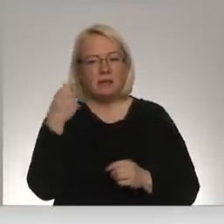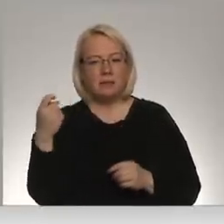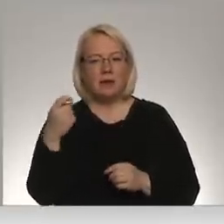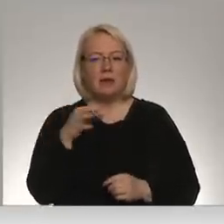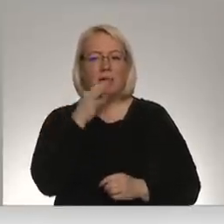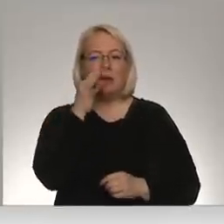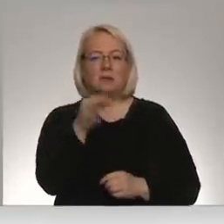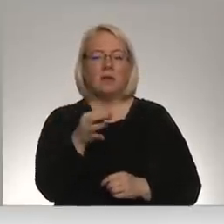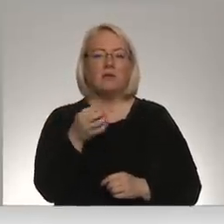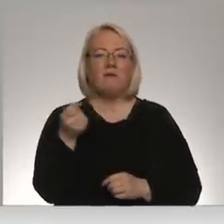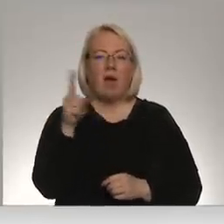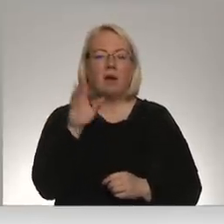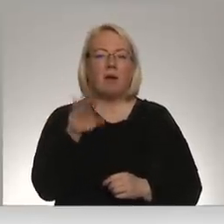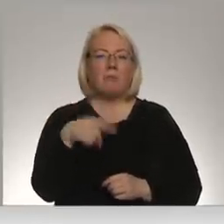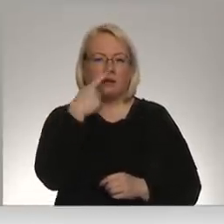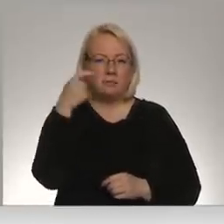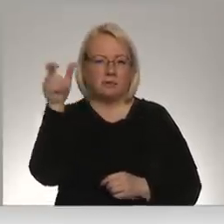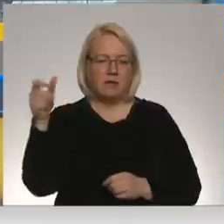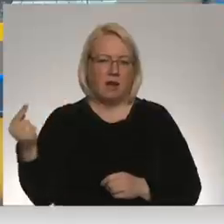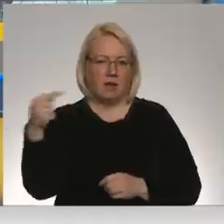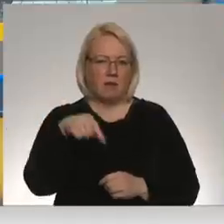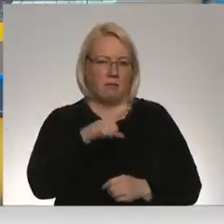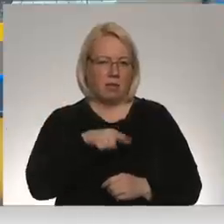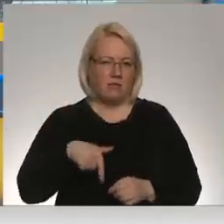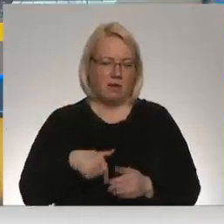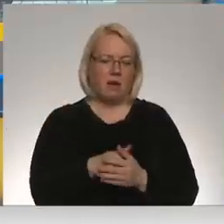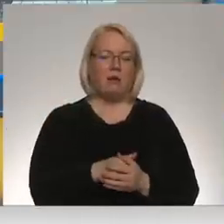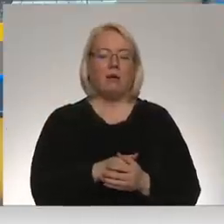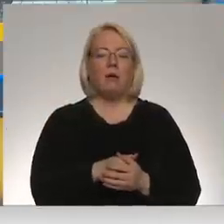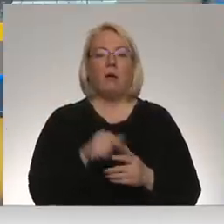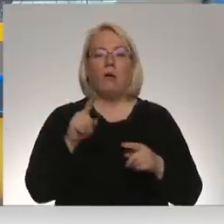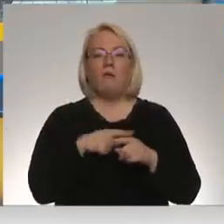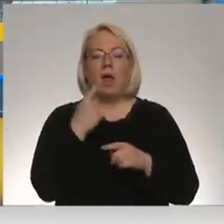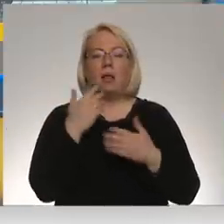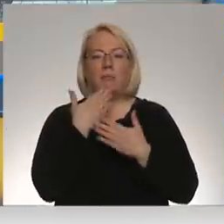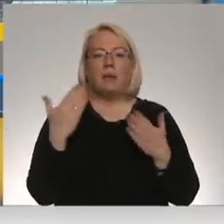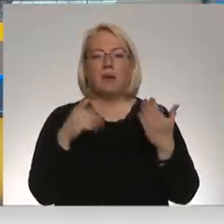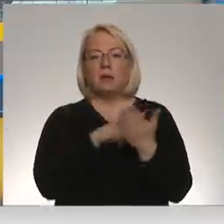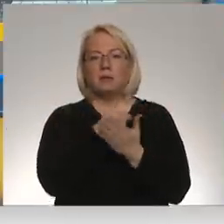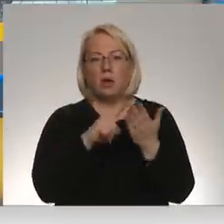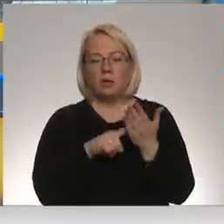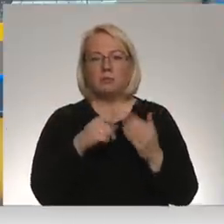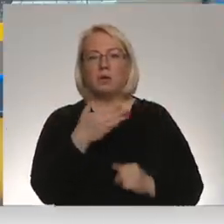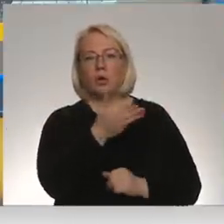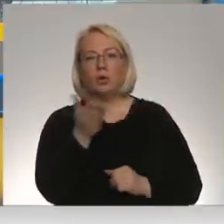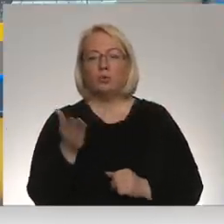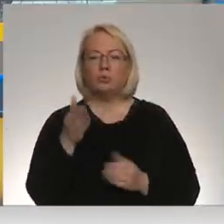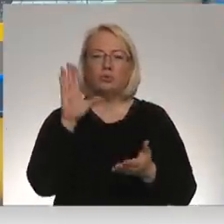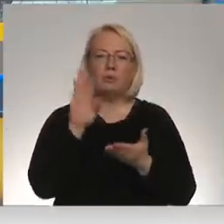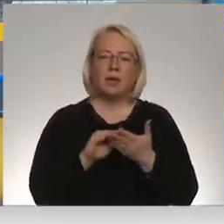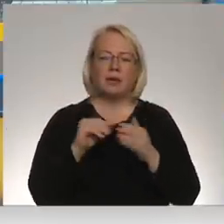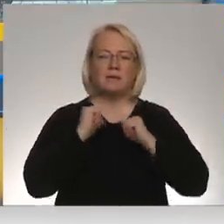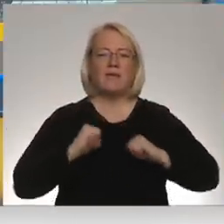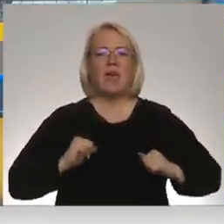drīzāk vairāk kā 100, jā. Jā, un tad vēl noslēdzošais jautājums ar jūsu pieredzi,